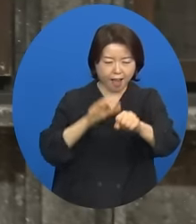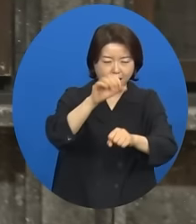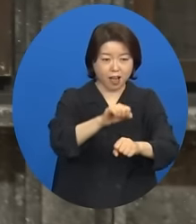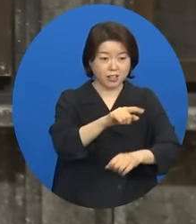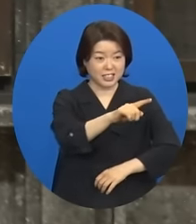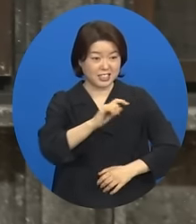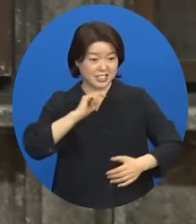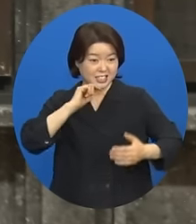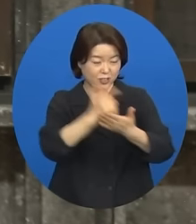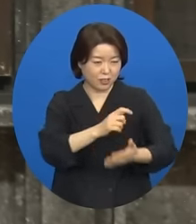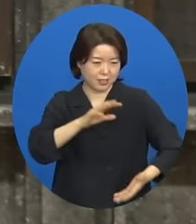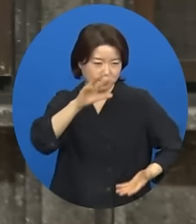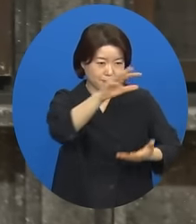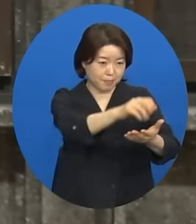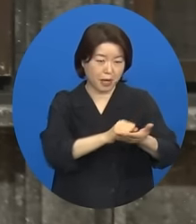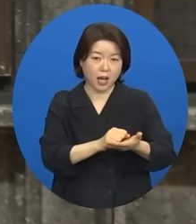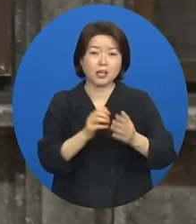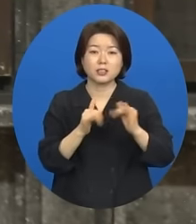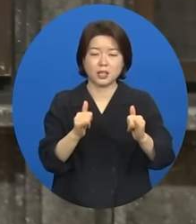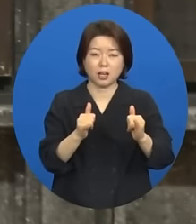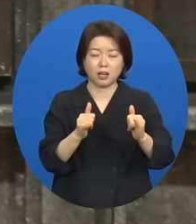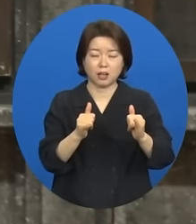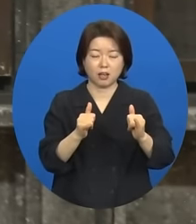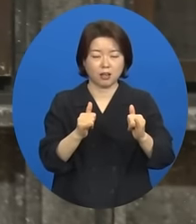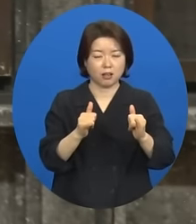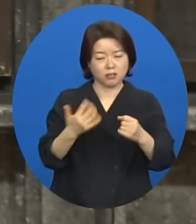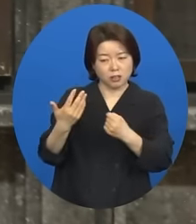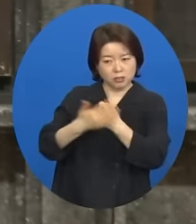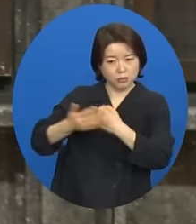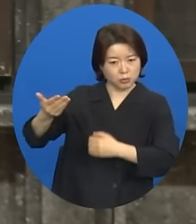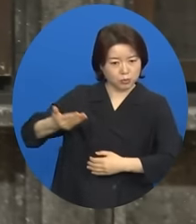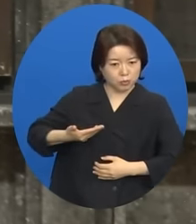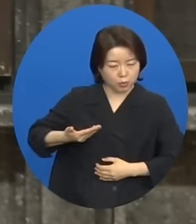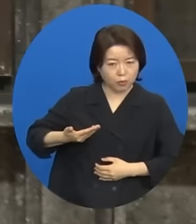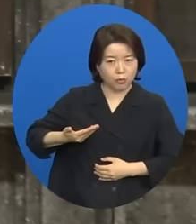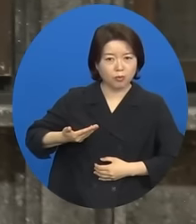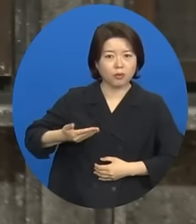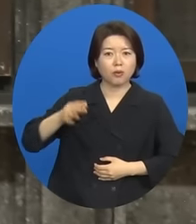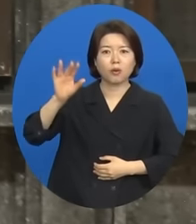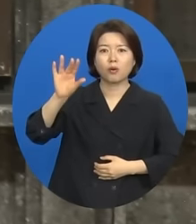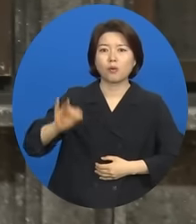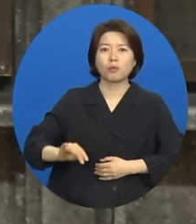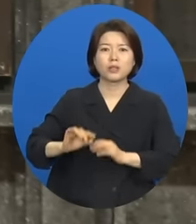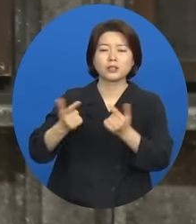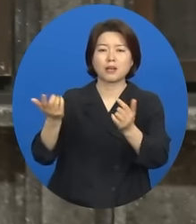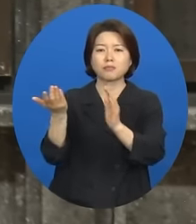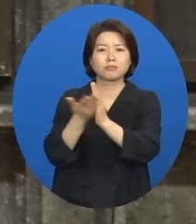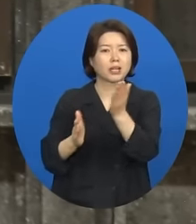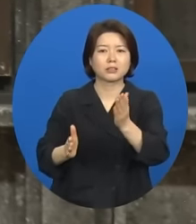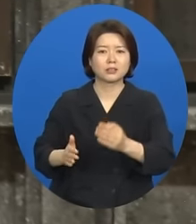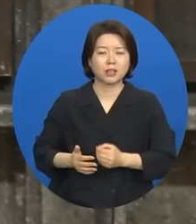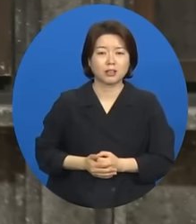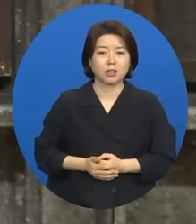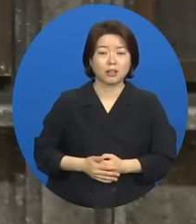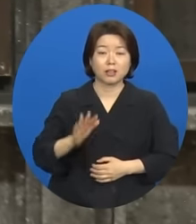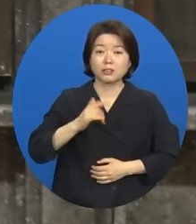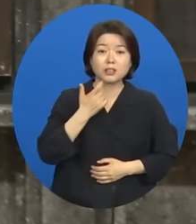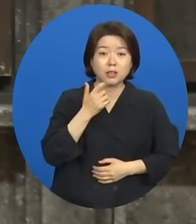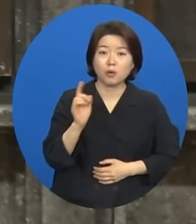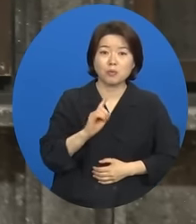속여서라도 쟁취하는 자에게 은총이라는 단어는 안 어울리는 단어인데 지금 뭘 구하고